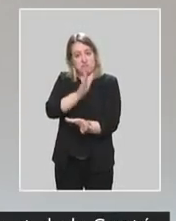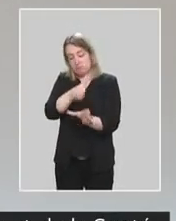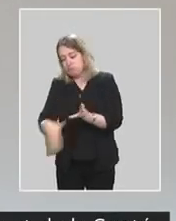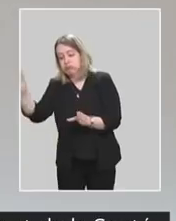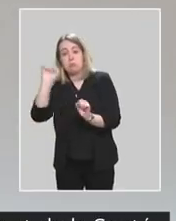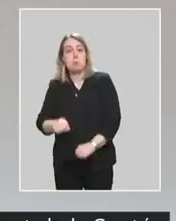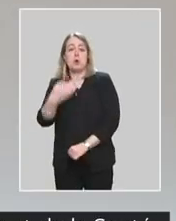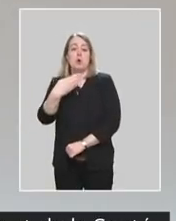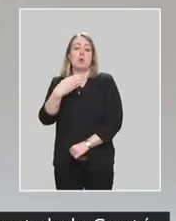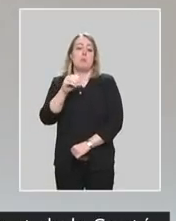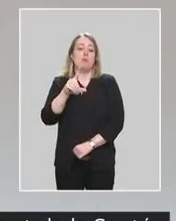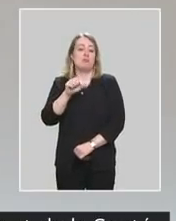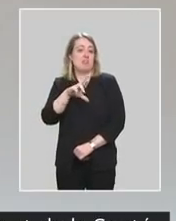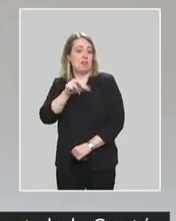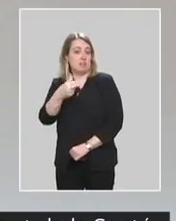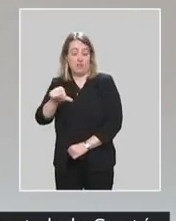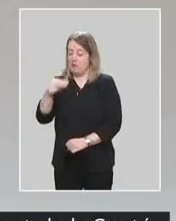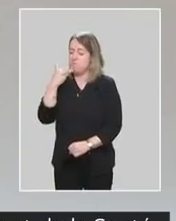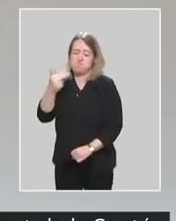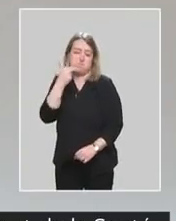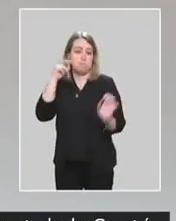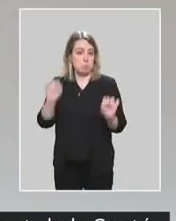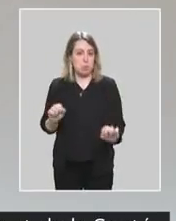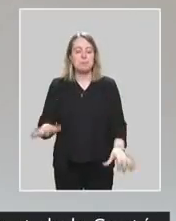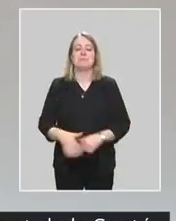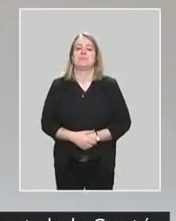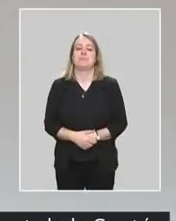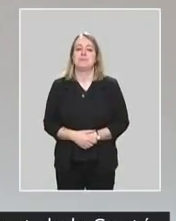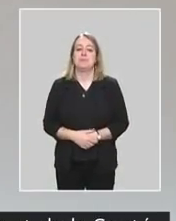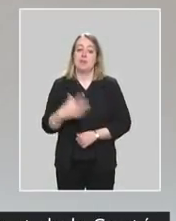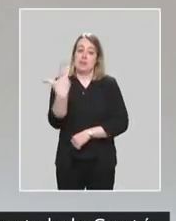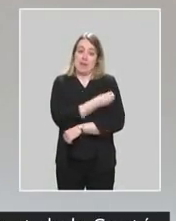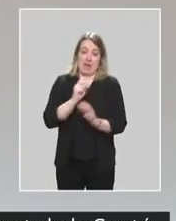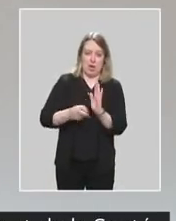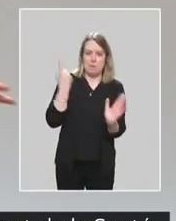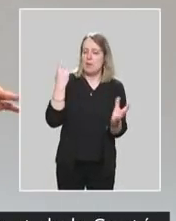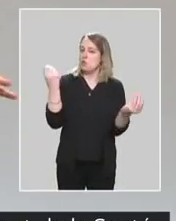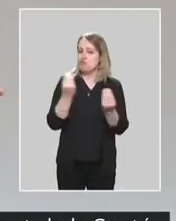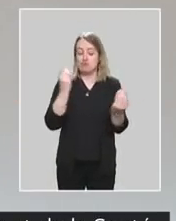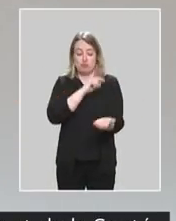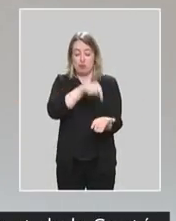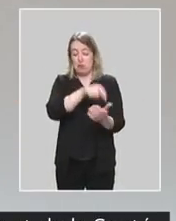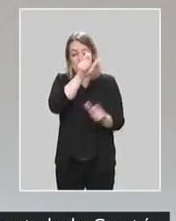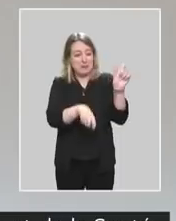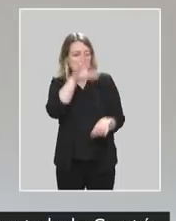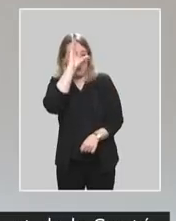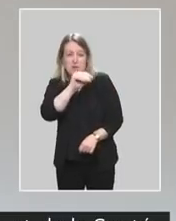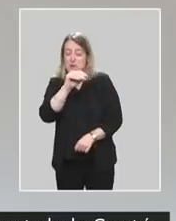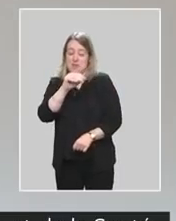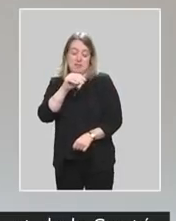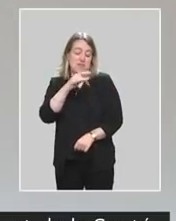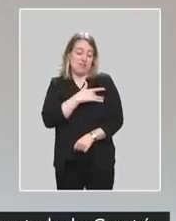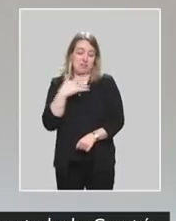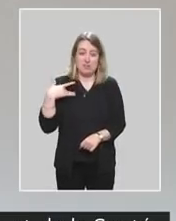du Moderna, qui est un vaccin extrêmement efficace. Ces rappels peuvent se faire donc auprès de tous les professionnels de santé habilités à vacciner